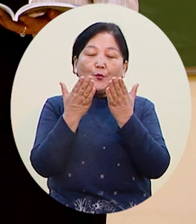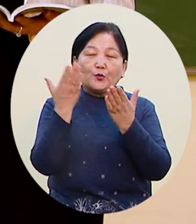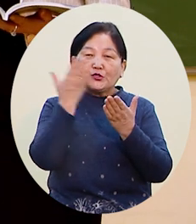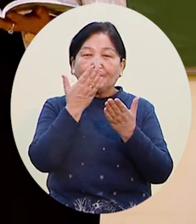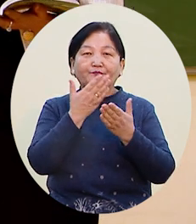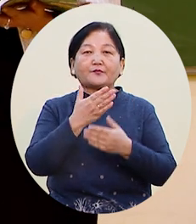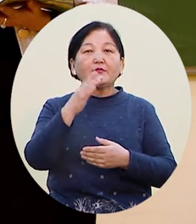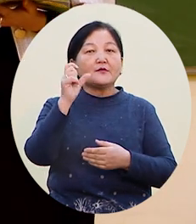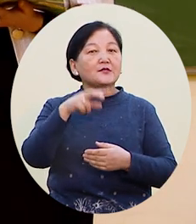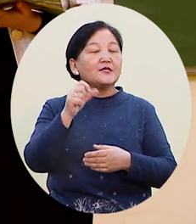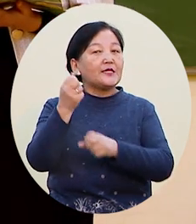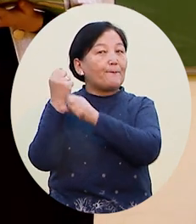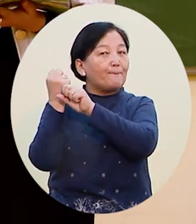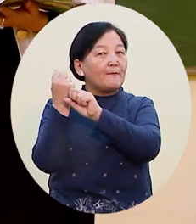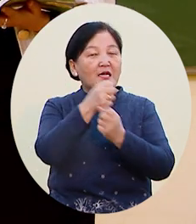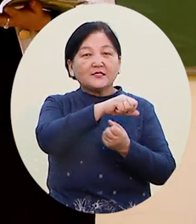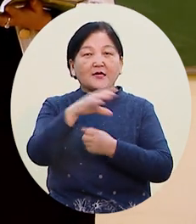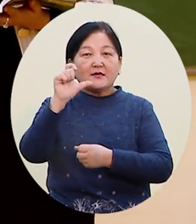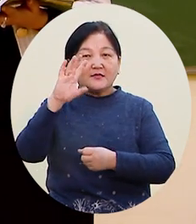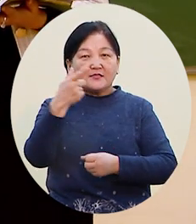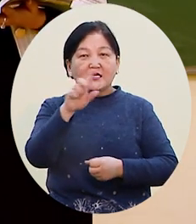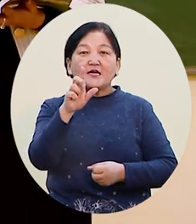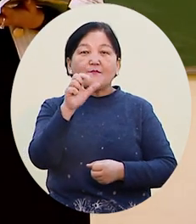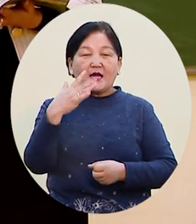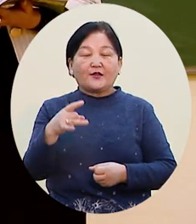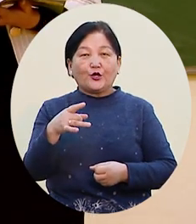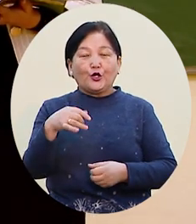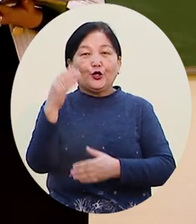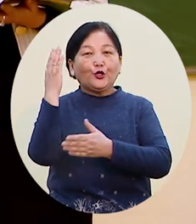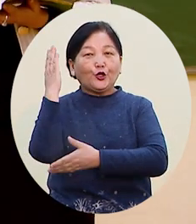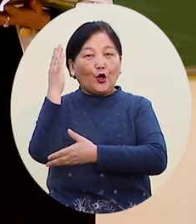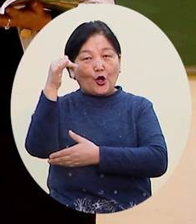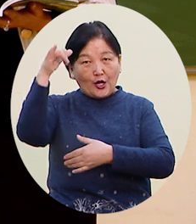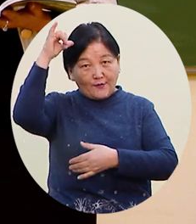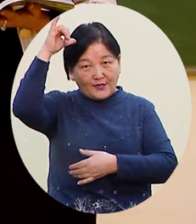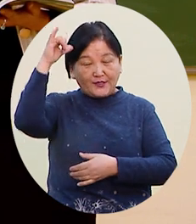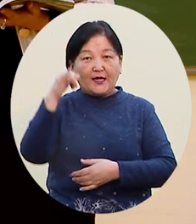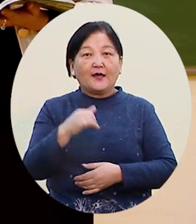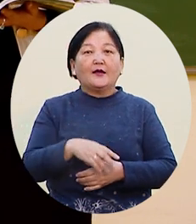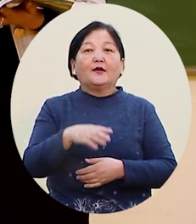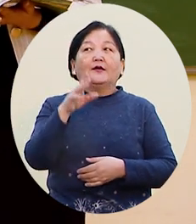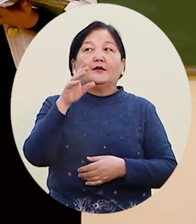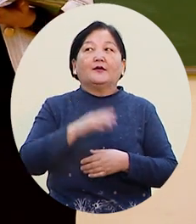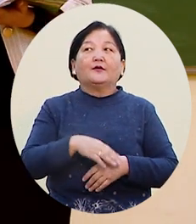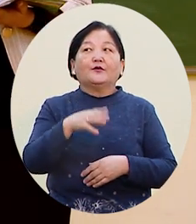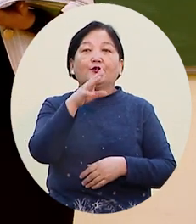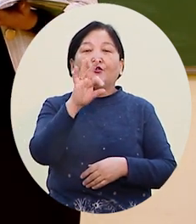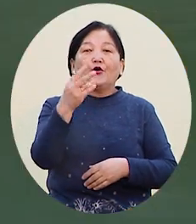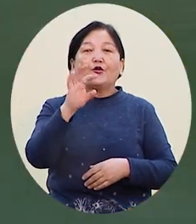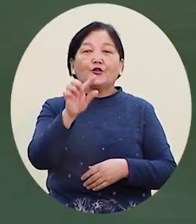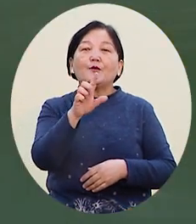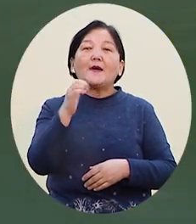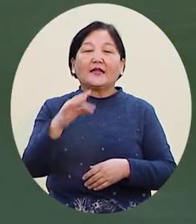Сэлэн барьсан Сэнг Баатар, тохоо өвөртэй Тойног Баатар. Тэр юу вэ? За онцгой уншаад